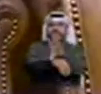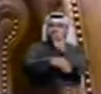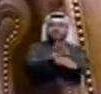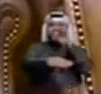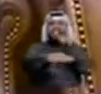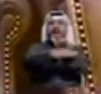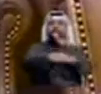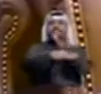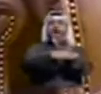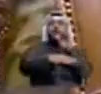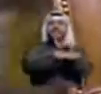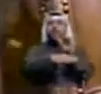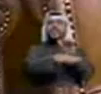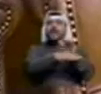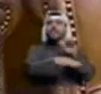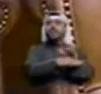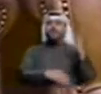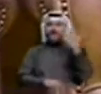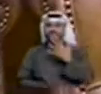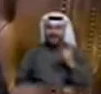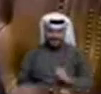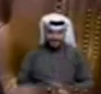الكويت عام 2013.